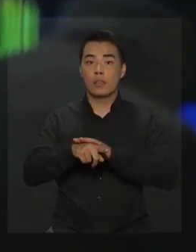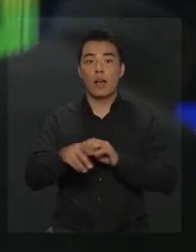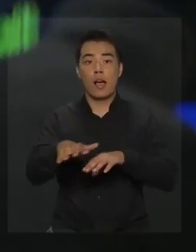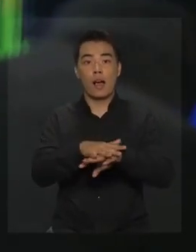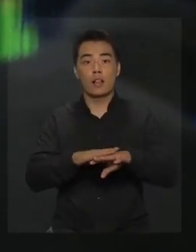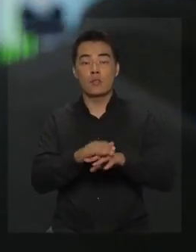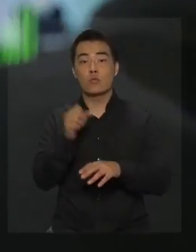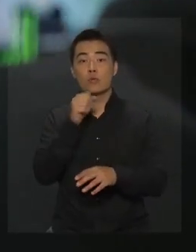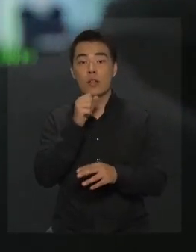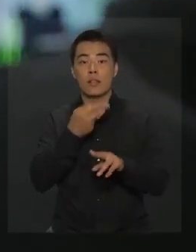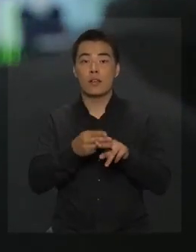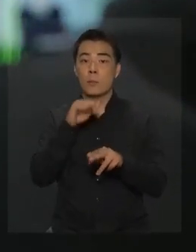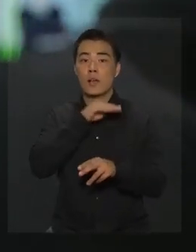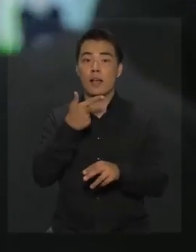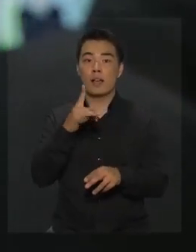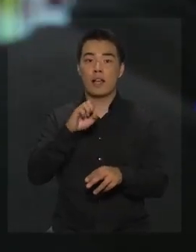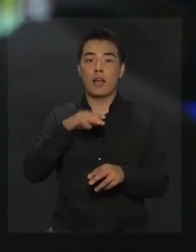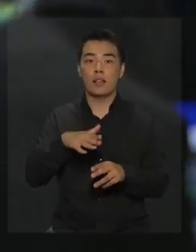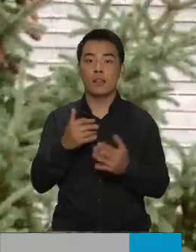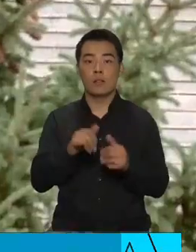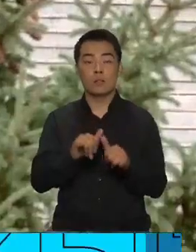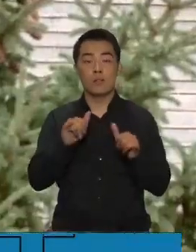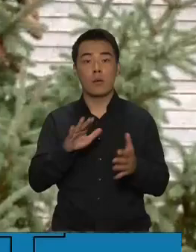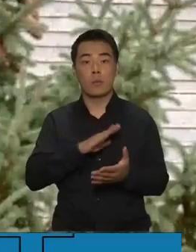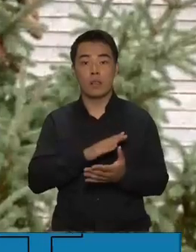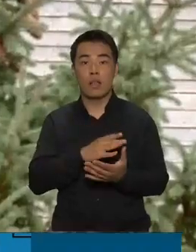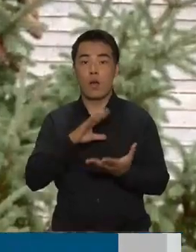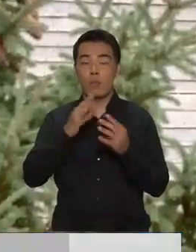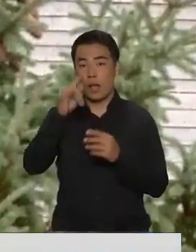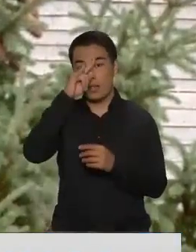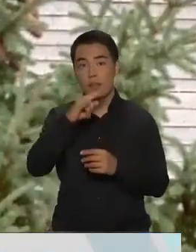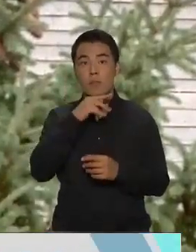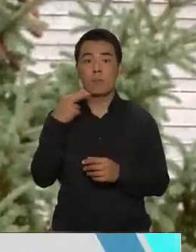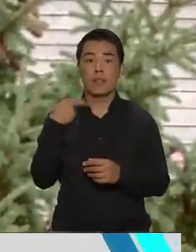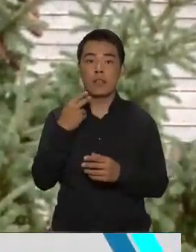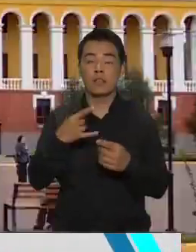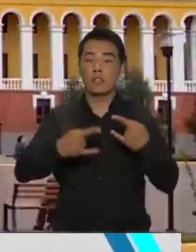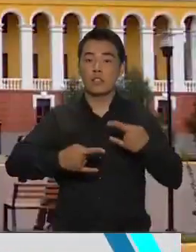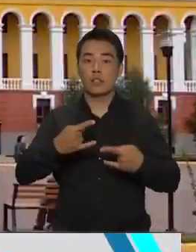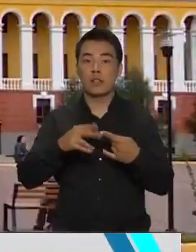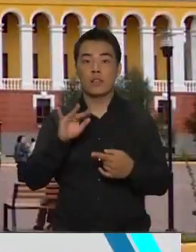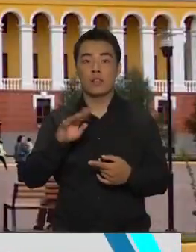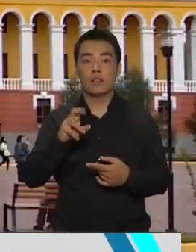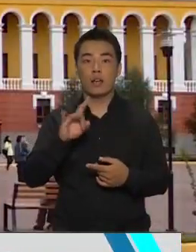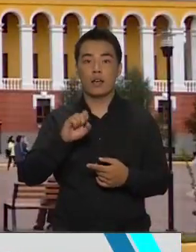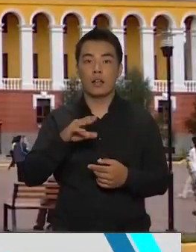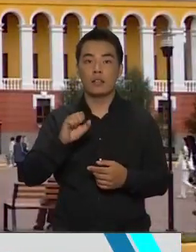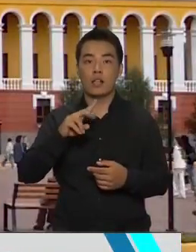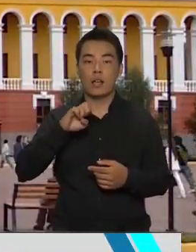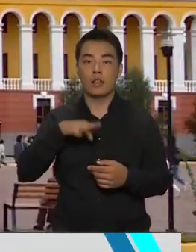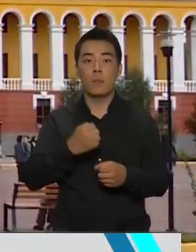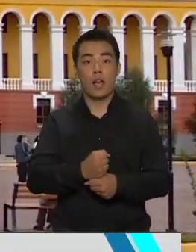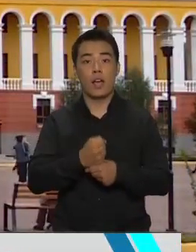халықаралық журналистика мамандығының грант иегерлері белгілі болды. Қазақстан президентінің телерадио кешені мен дара таланттарды қолдау